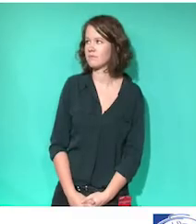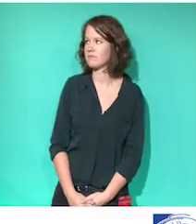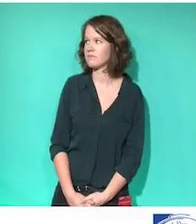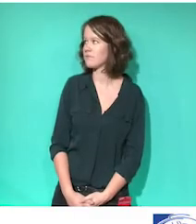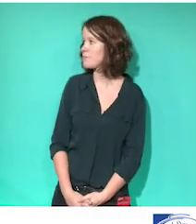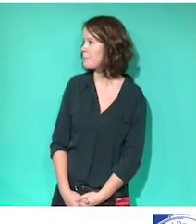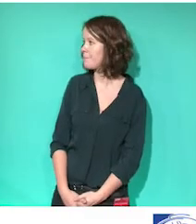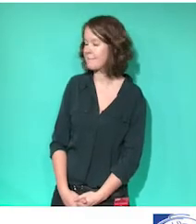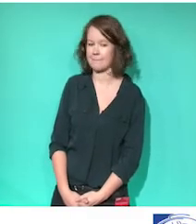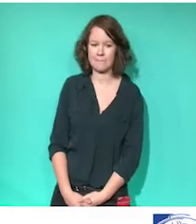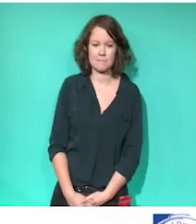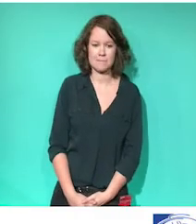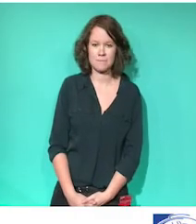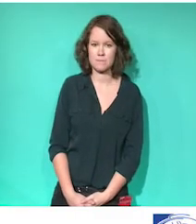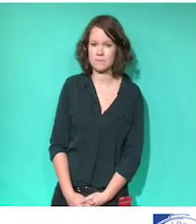est-elle ?